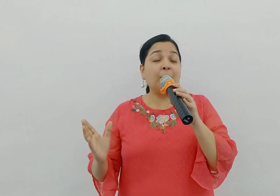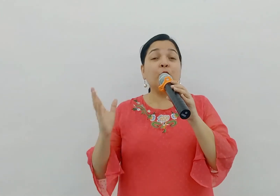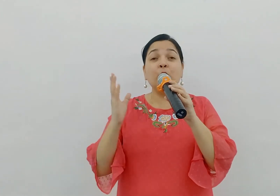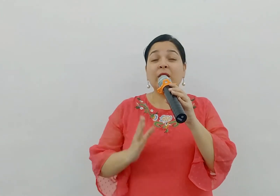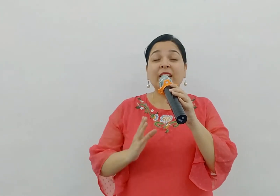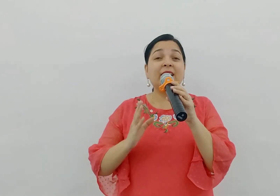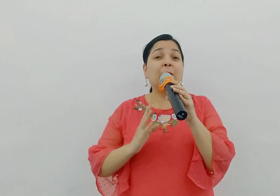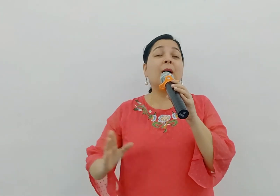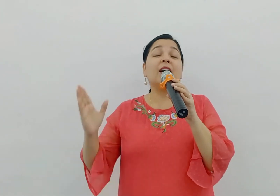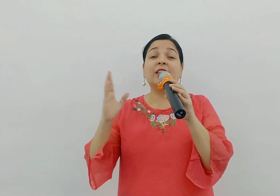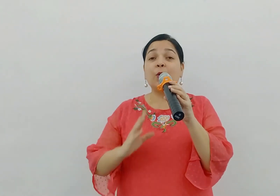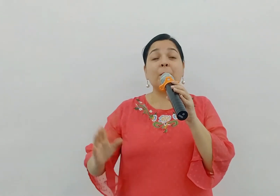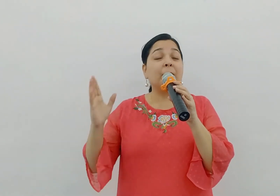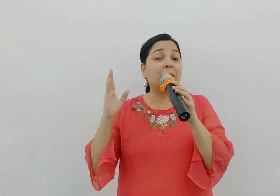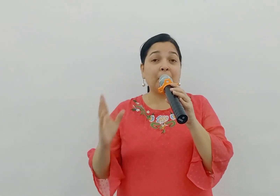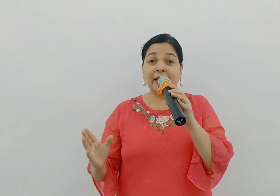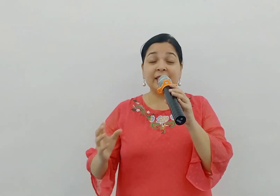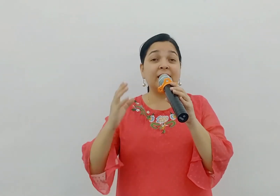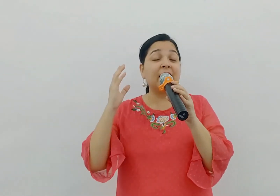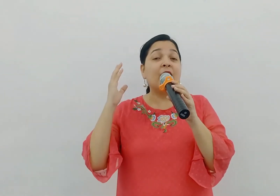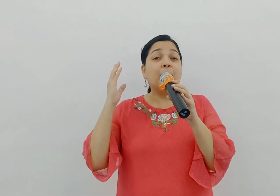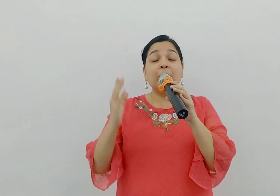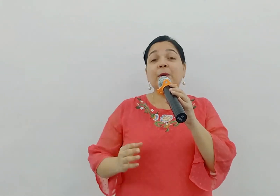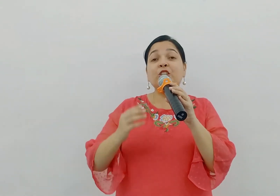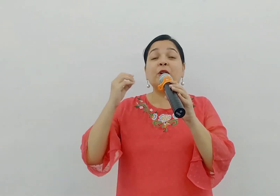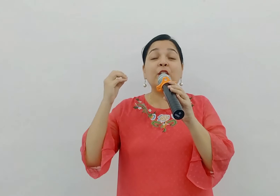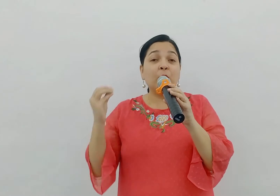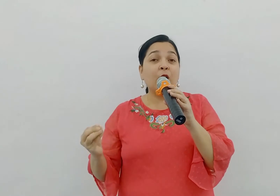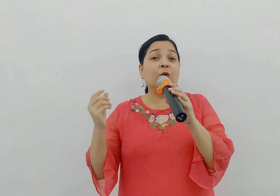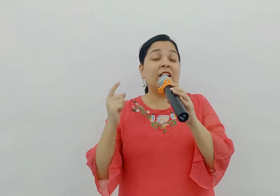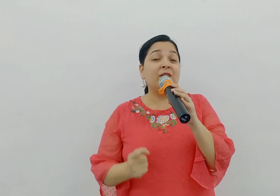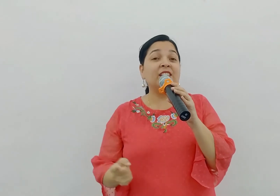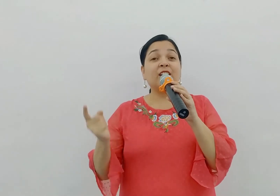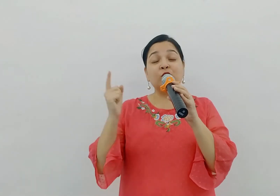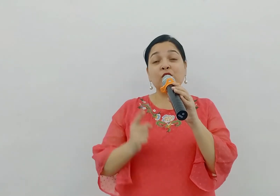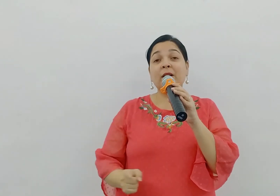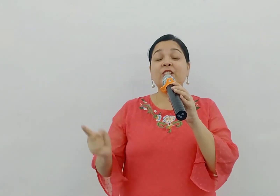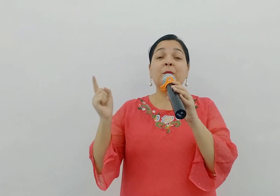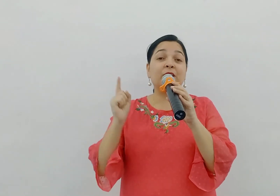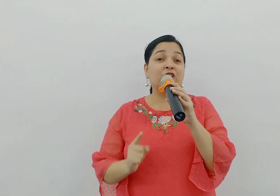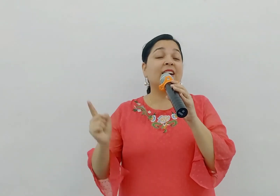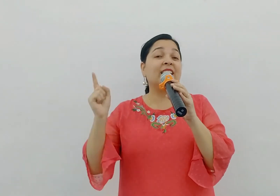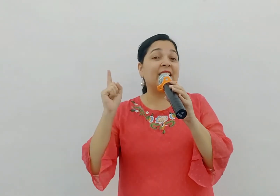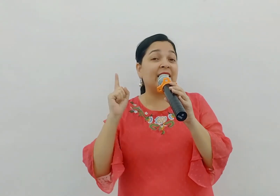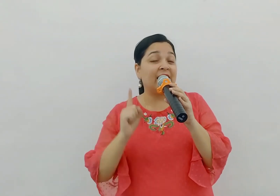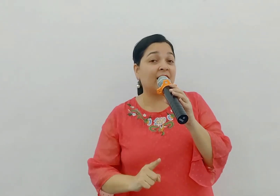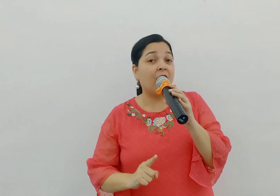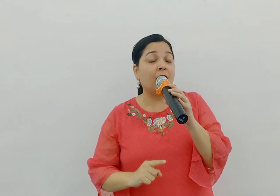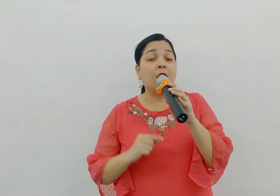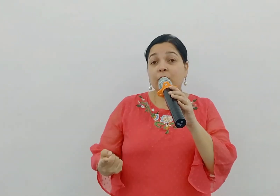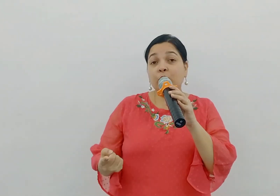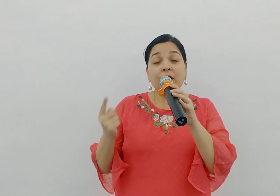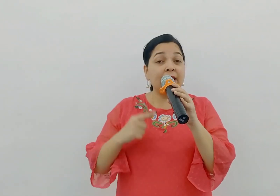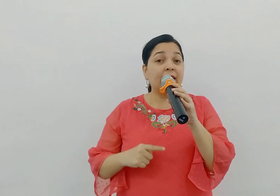अपने आप को योना की तरह भागते हुए मत पाइए। जिस तरह से परमेश्वर ने योना को निनवे जाकर सुसमाचार प्रचार करने के लिए